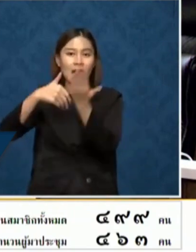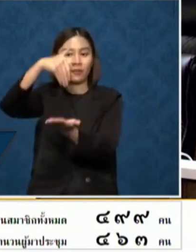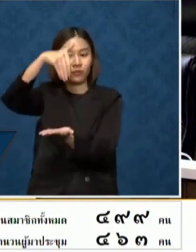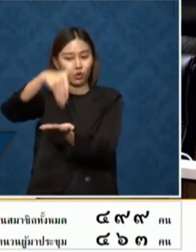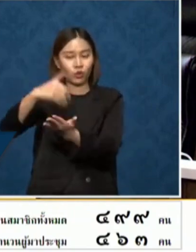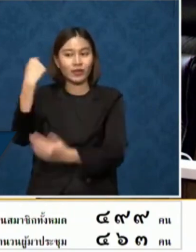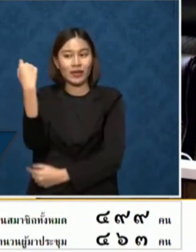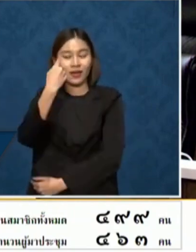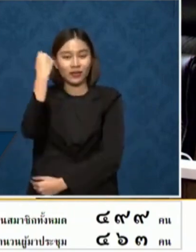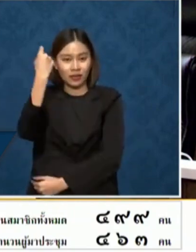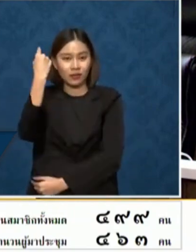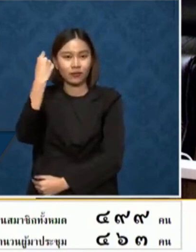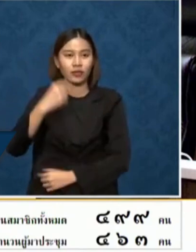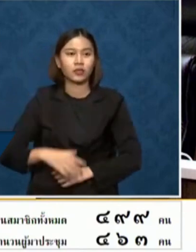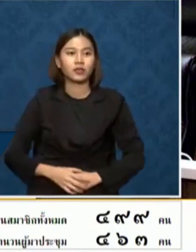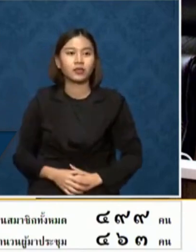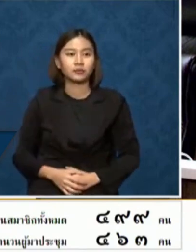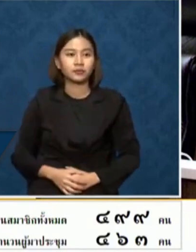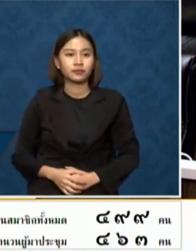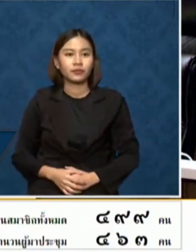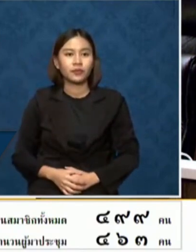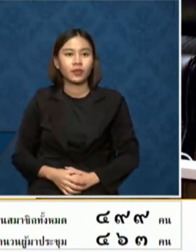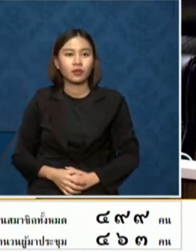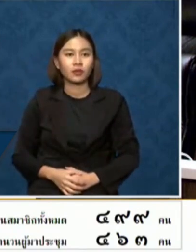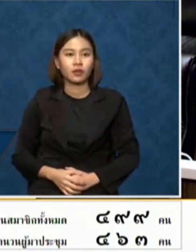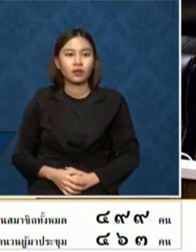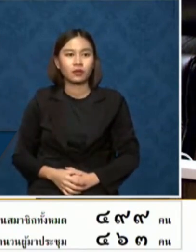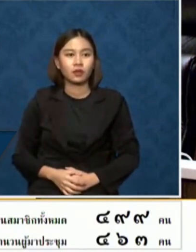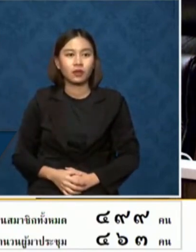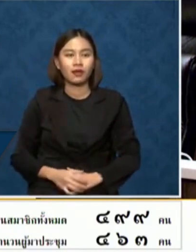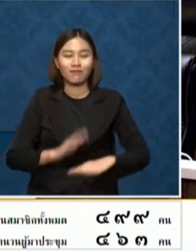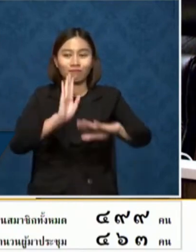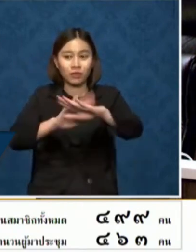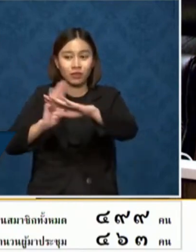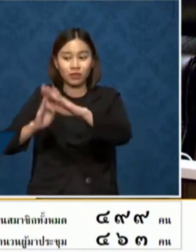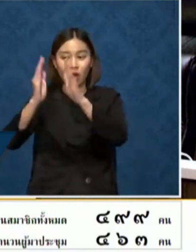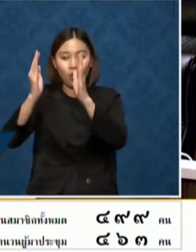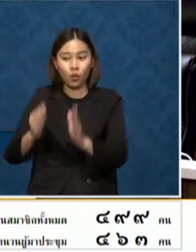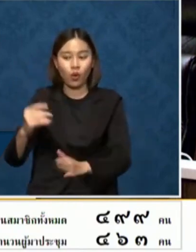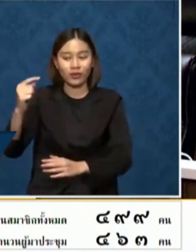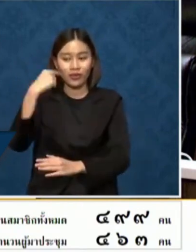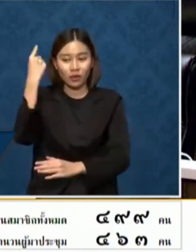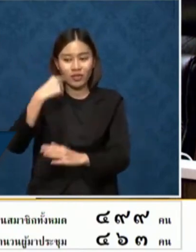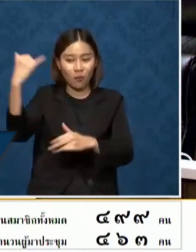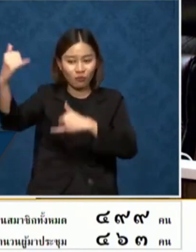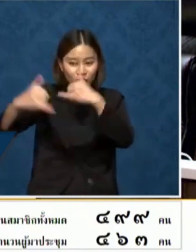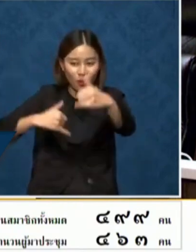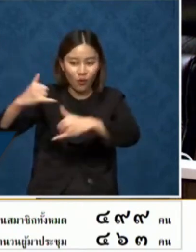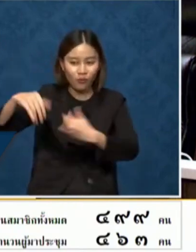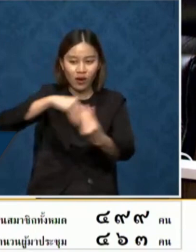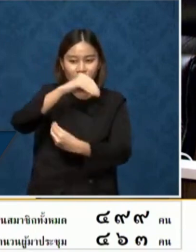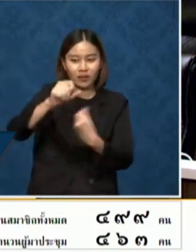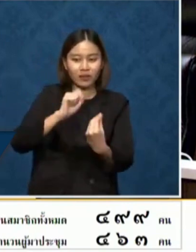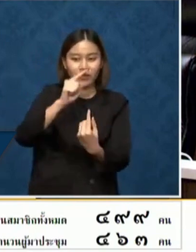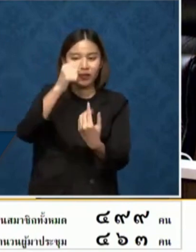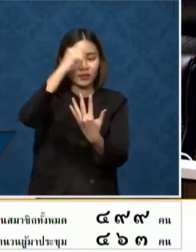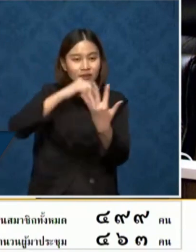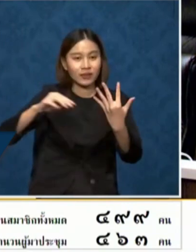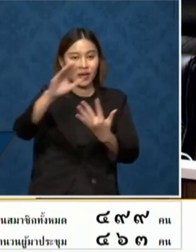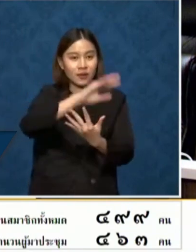ท่องเที่ยวสิ่งหนึ่งที่จะดึงนักท่องเที่ยวดึงเศรษฐกิจกลับเข้ามาสู่ประเทศไทย